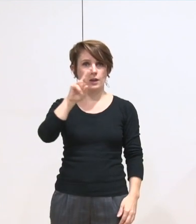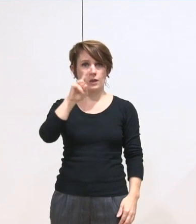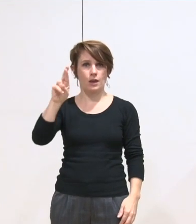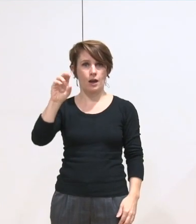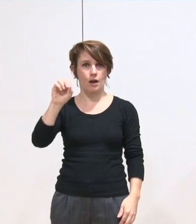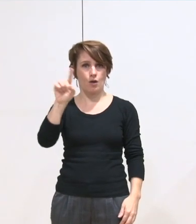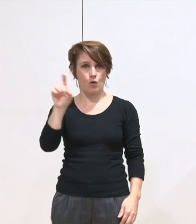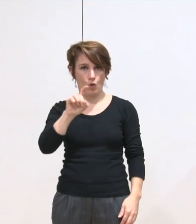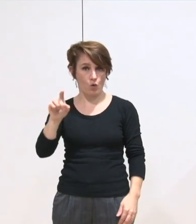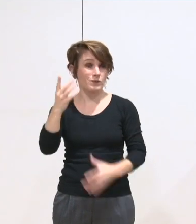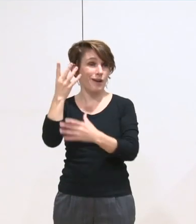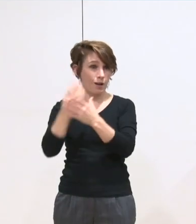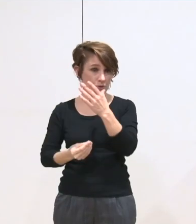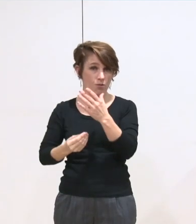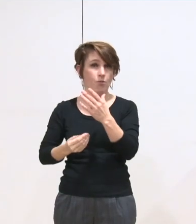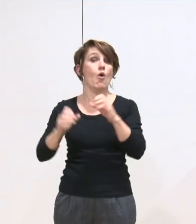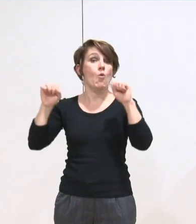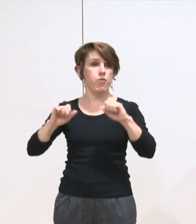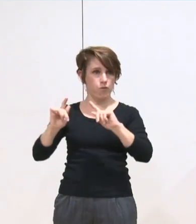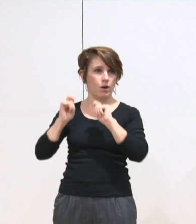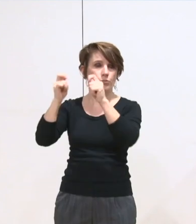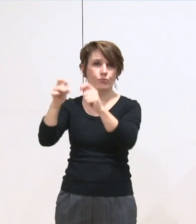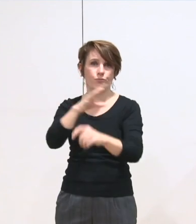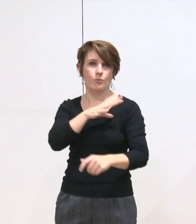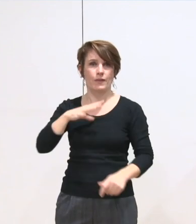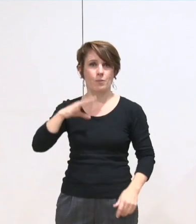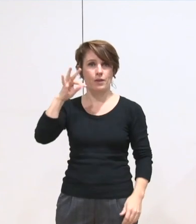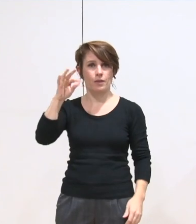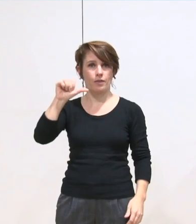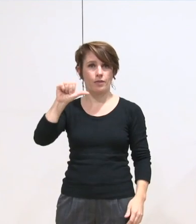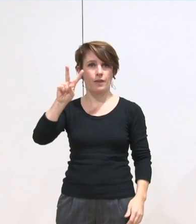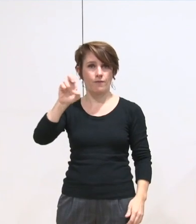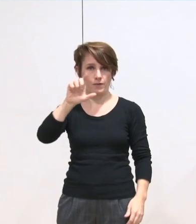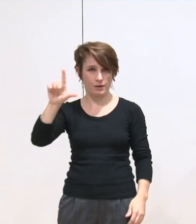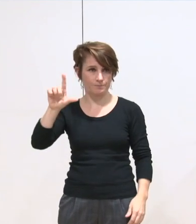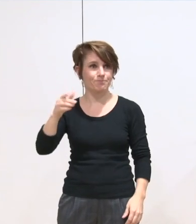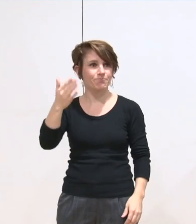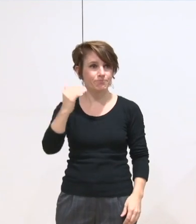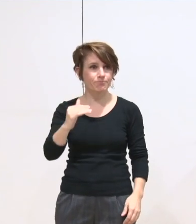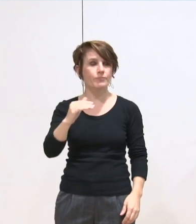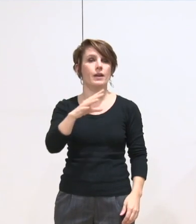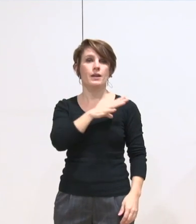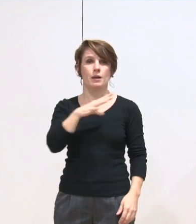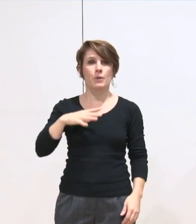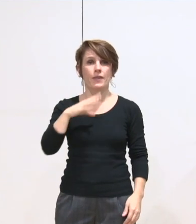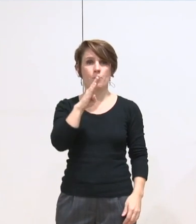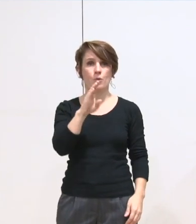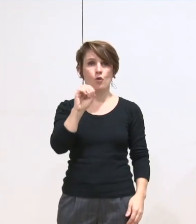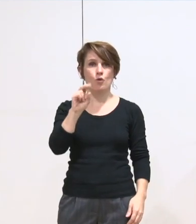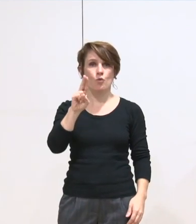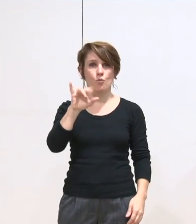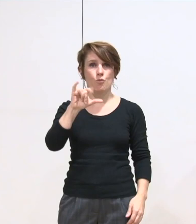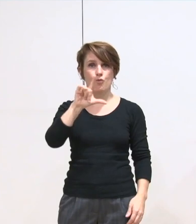Kéra Capdepont. Bernard Macré, présent. Corinne Bernard, présent. Sadok Bouzaïem,